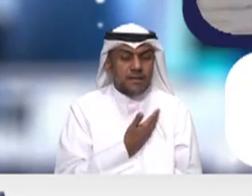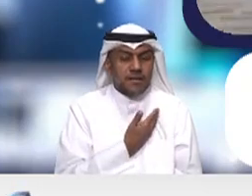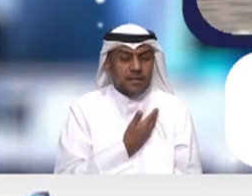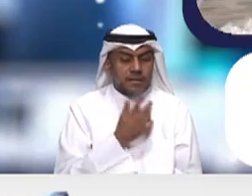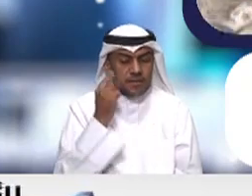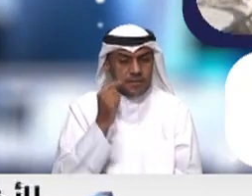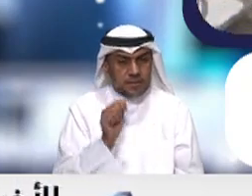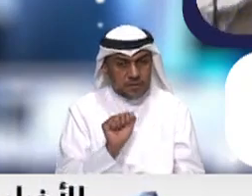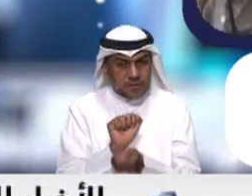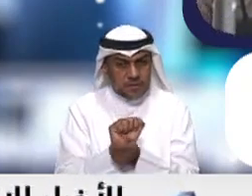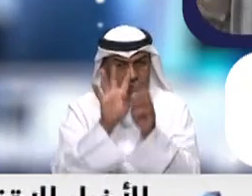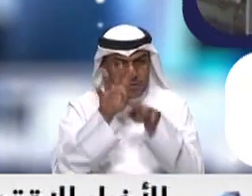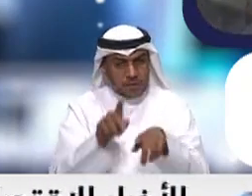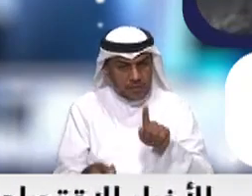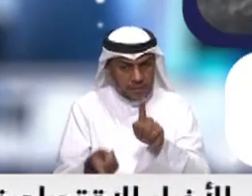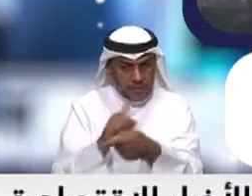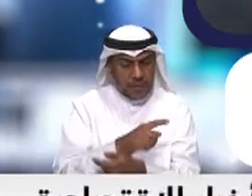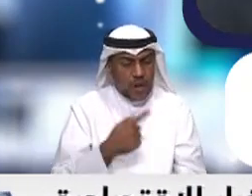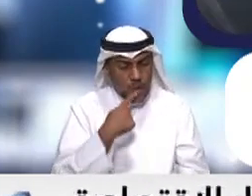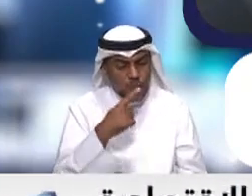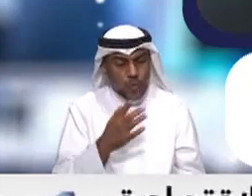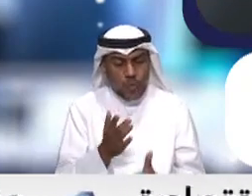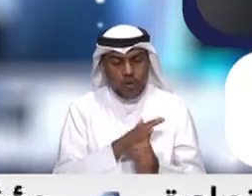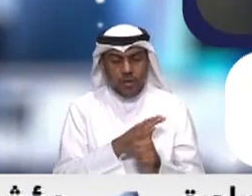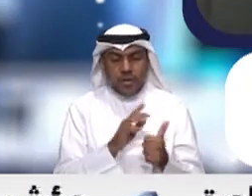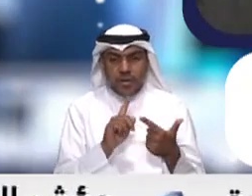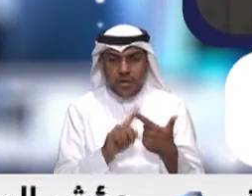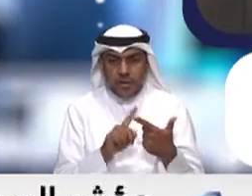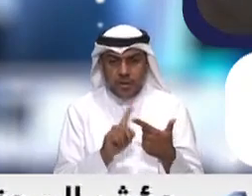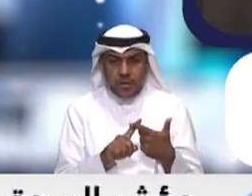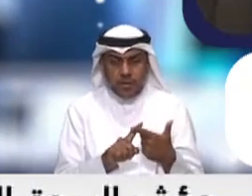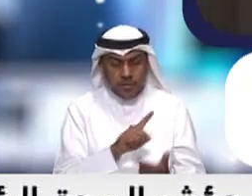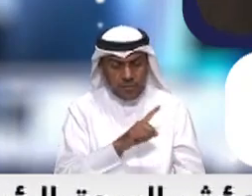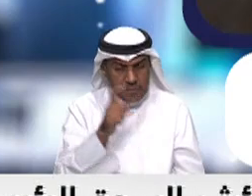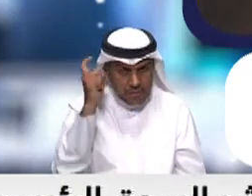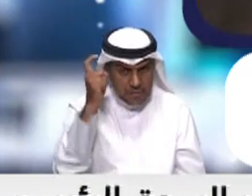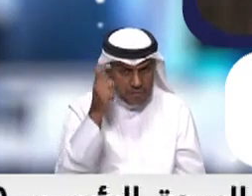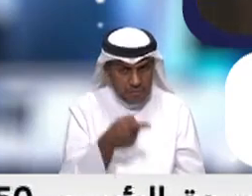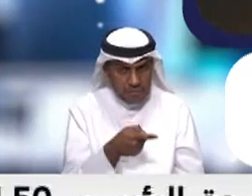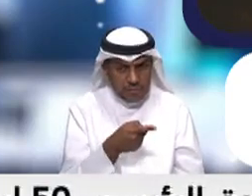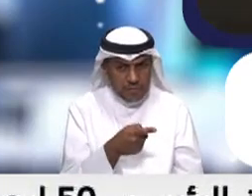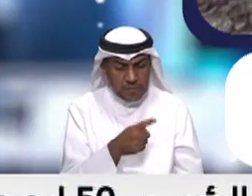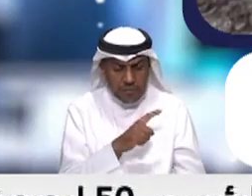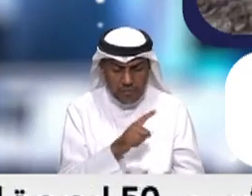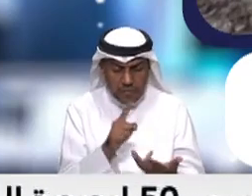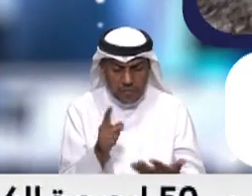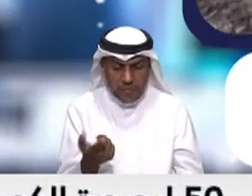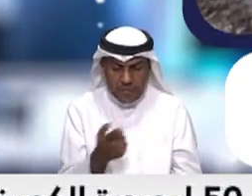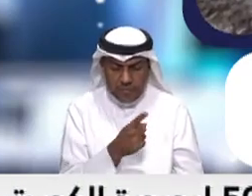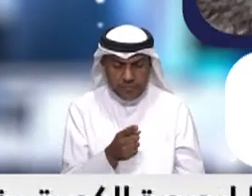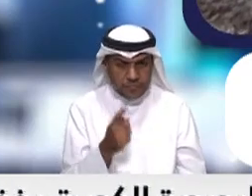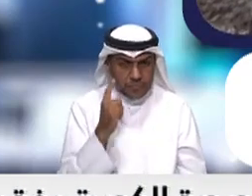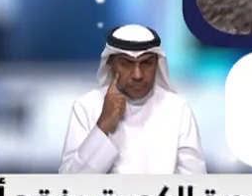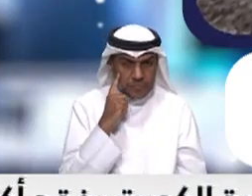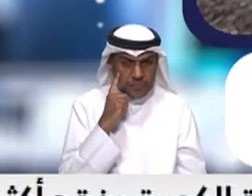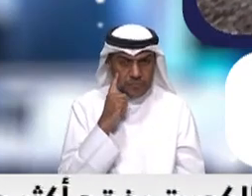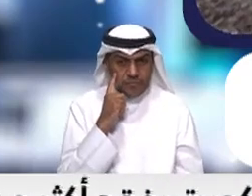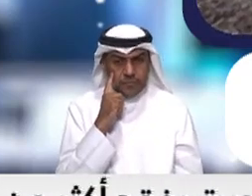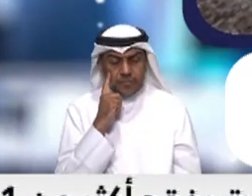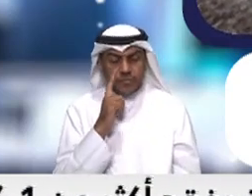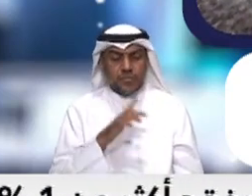المحتجزين والأسرى فقط. حينما رفض كل ذلك وأوغلت إسرائيل قتلا